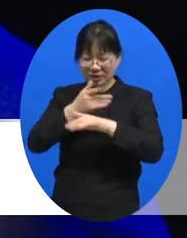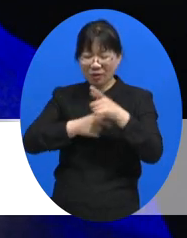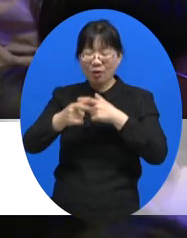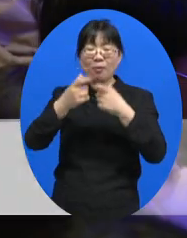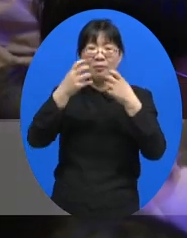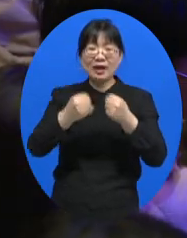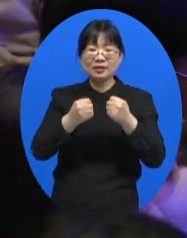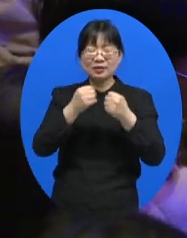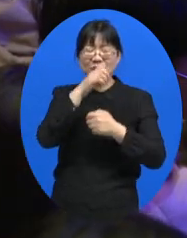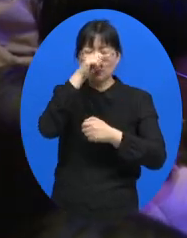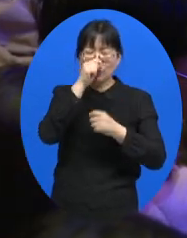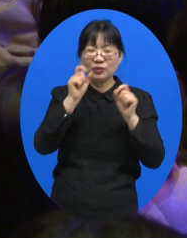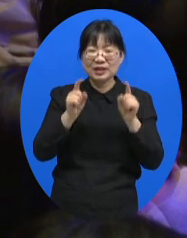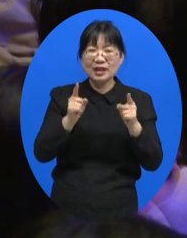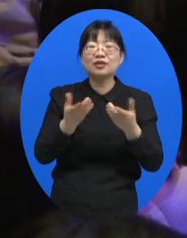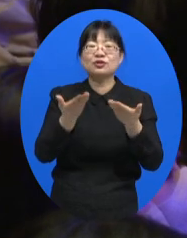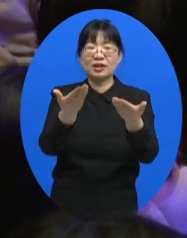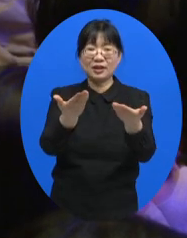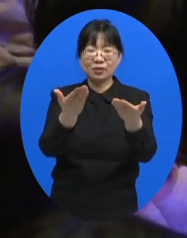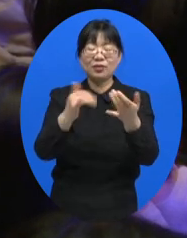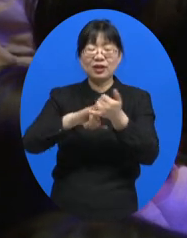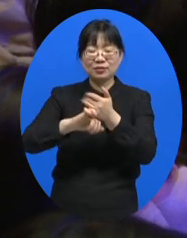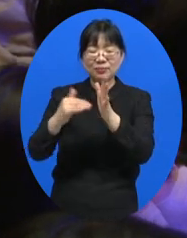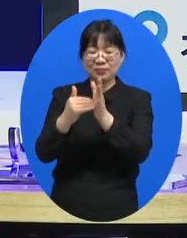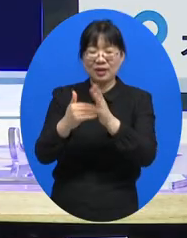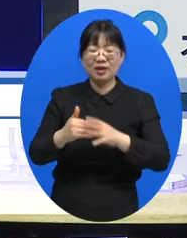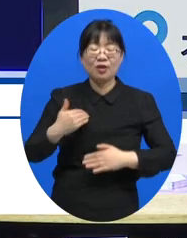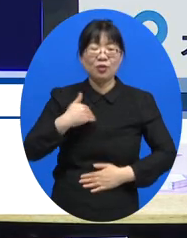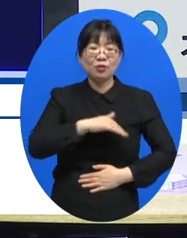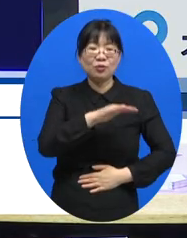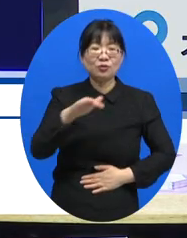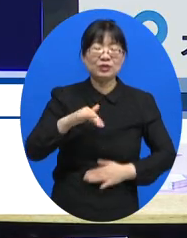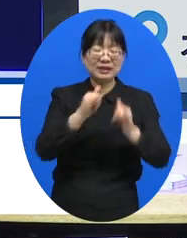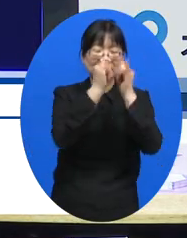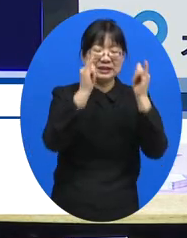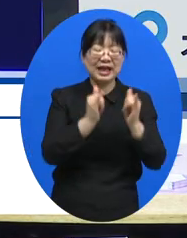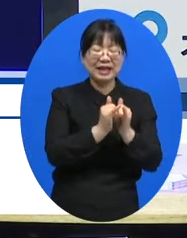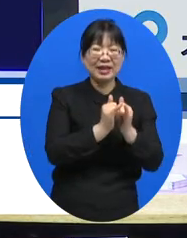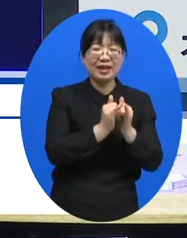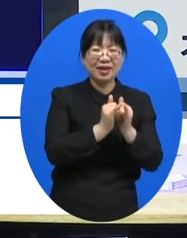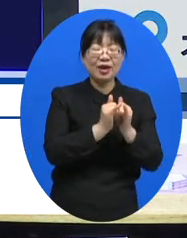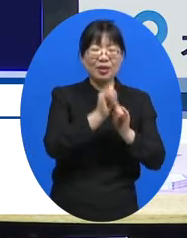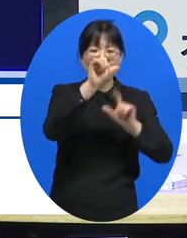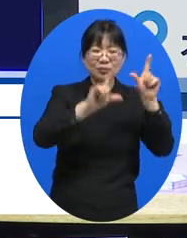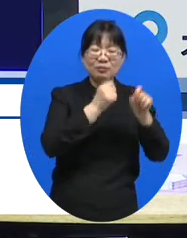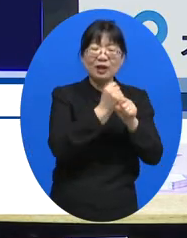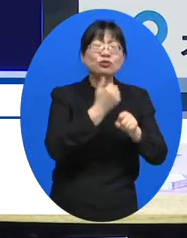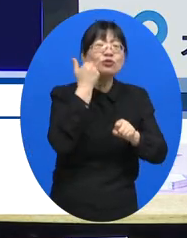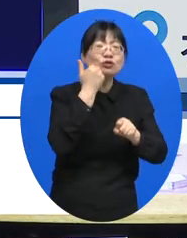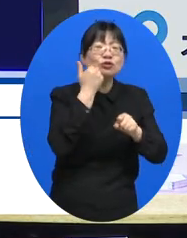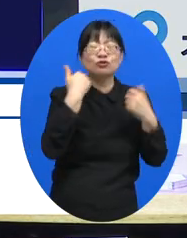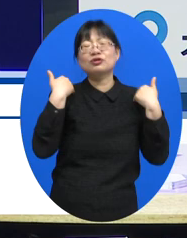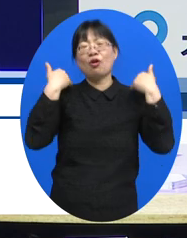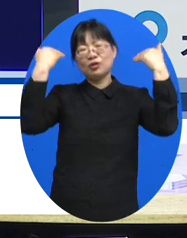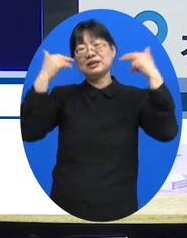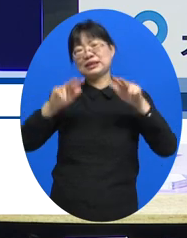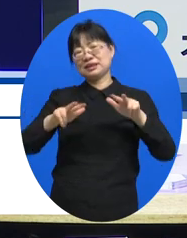더 많고 고른 기회를 만들겠다고 약속했습니다. 우리 사회 시스템을 이렇게 만든 게 우리